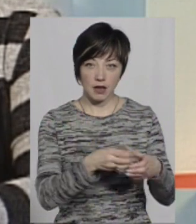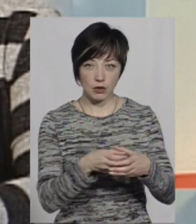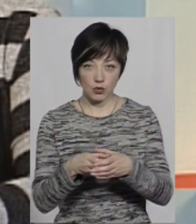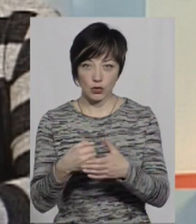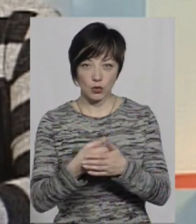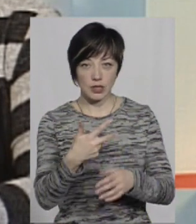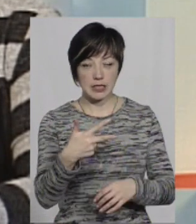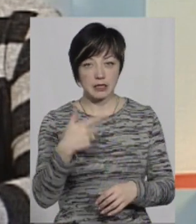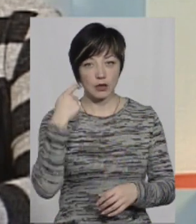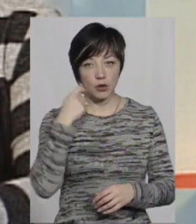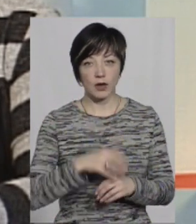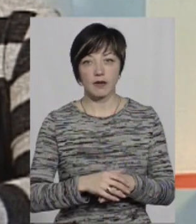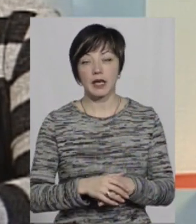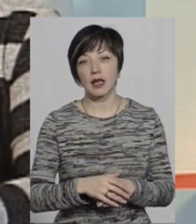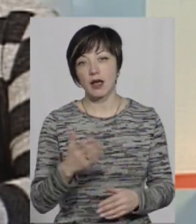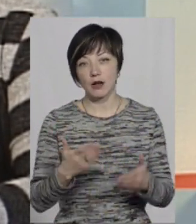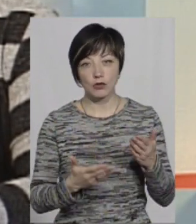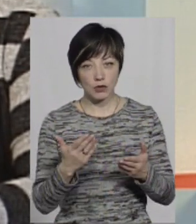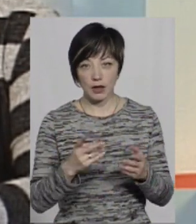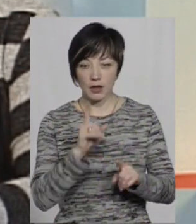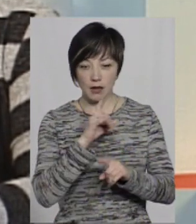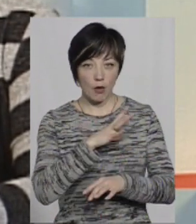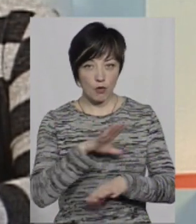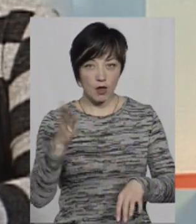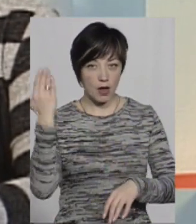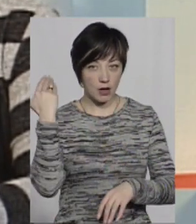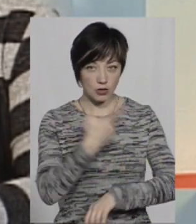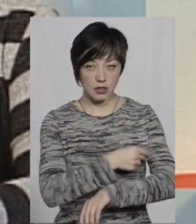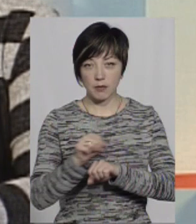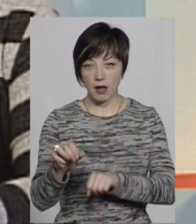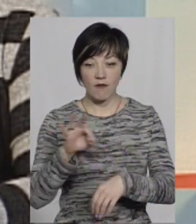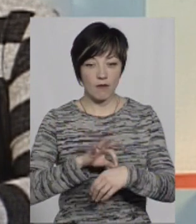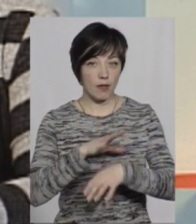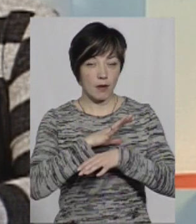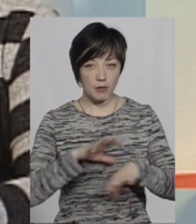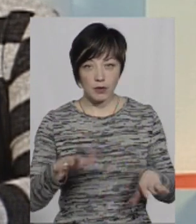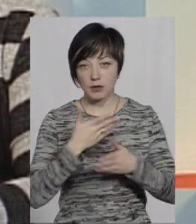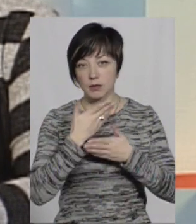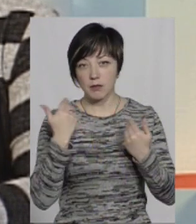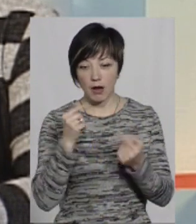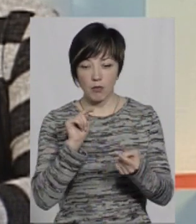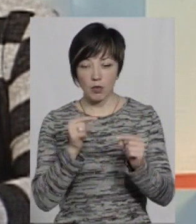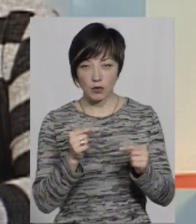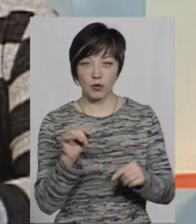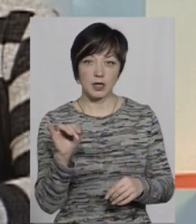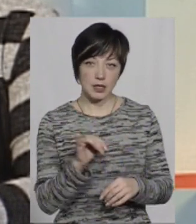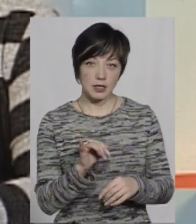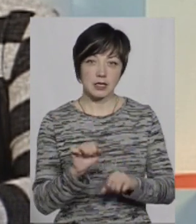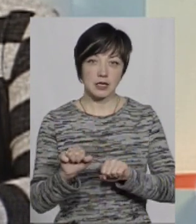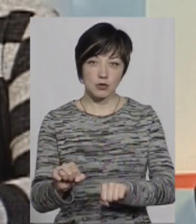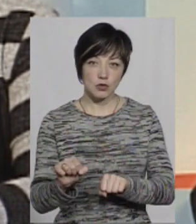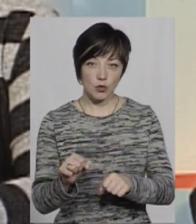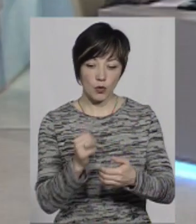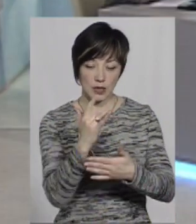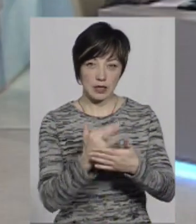категорія йде до 30 років. І якщо вони не були щеплені, не перехворіли, не мають протипоказів і